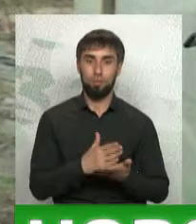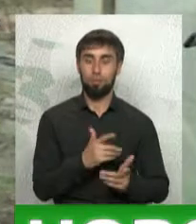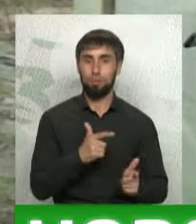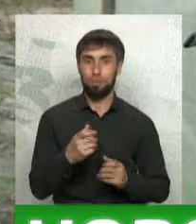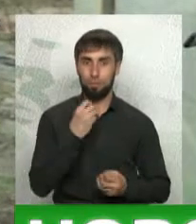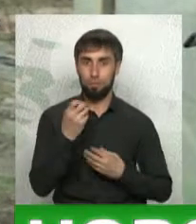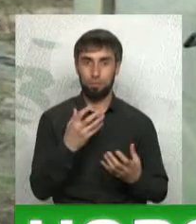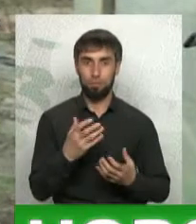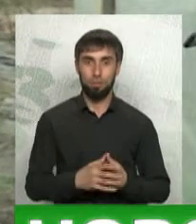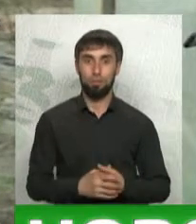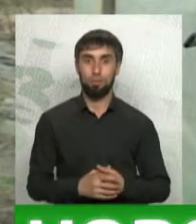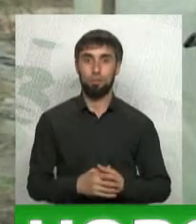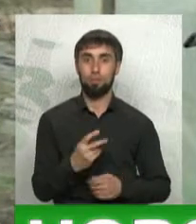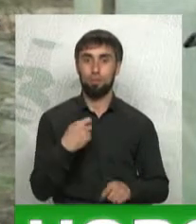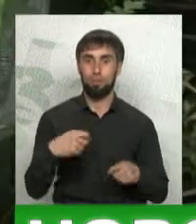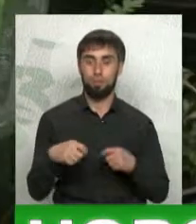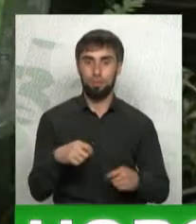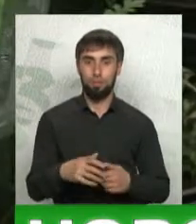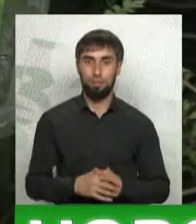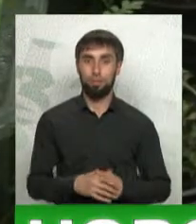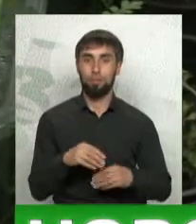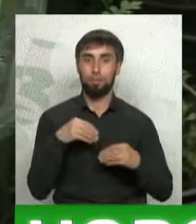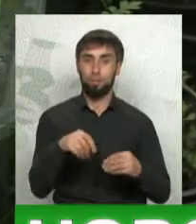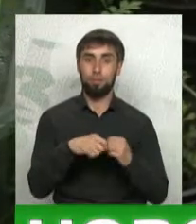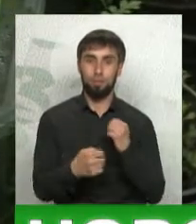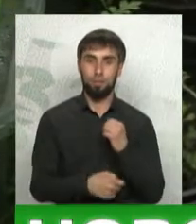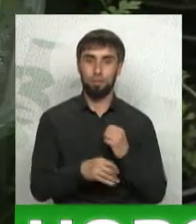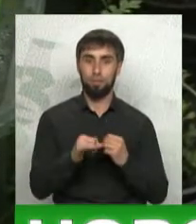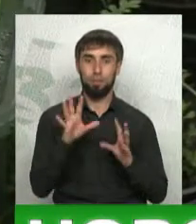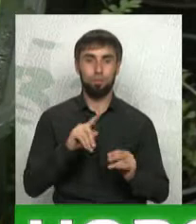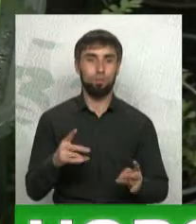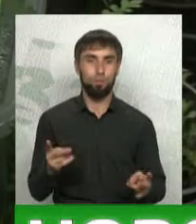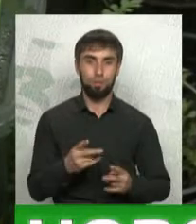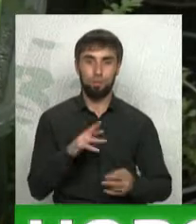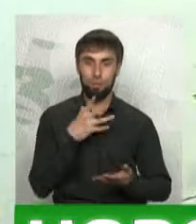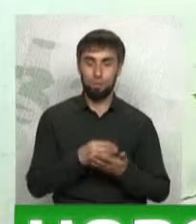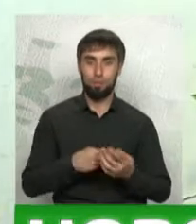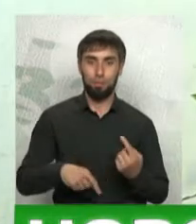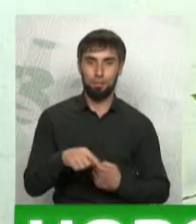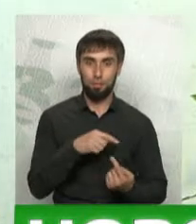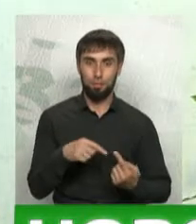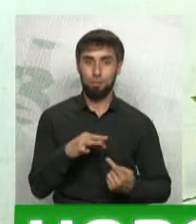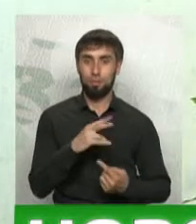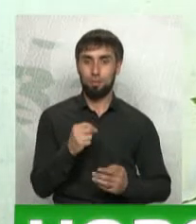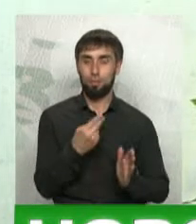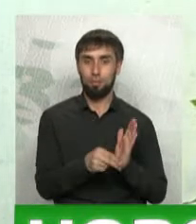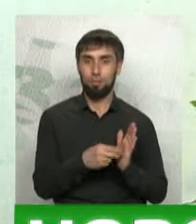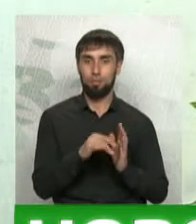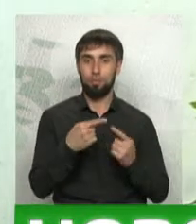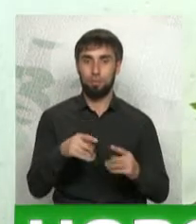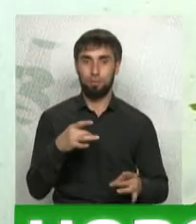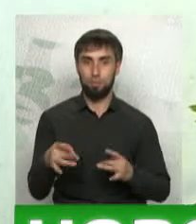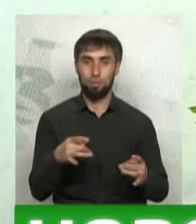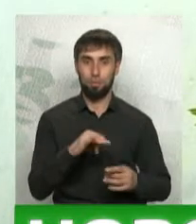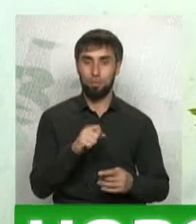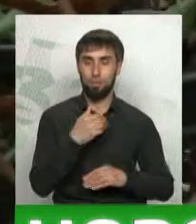цветы на реализацию, на продажу. Посадочный материал и все необходимое для своего бизнеса она закупает в других